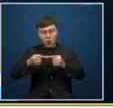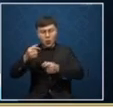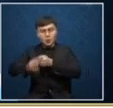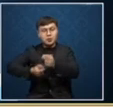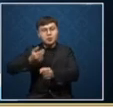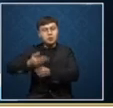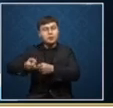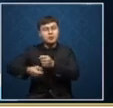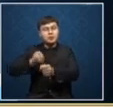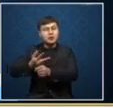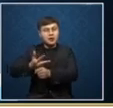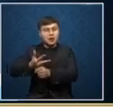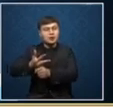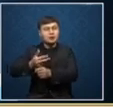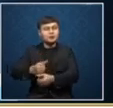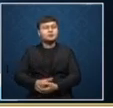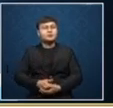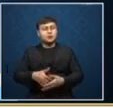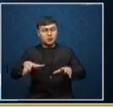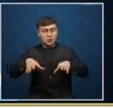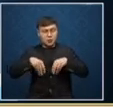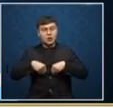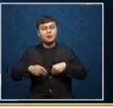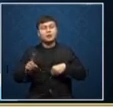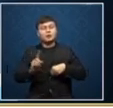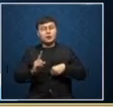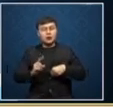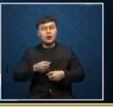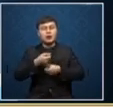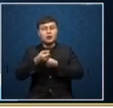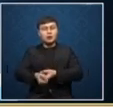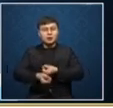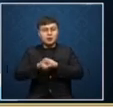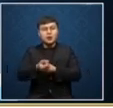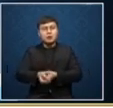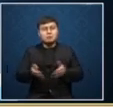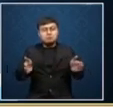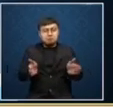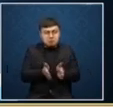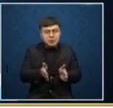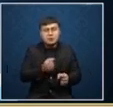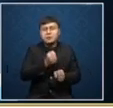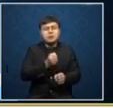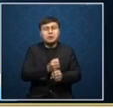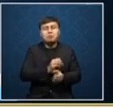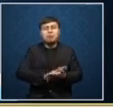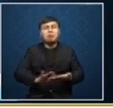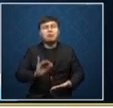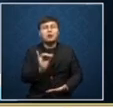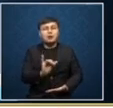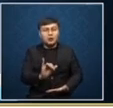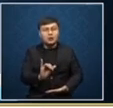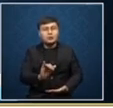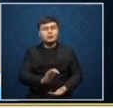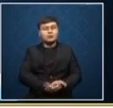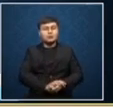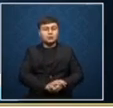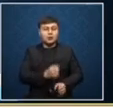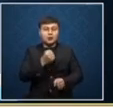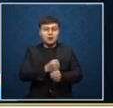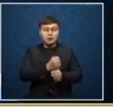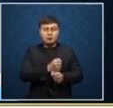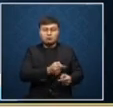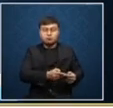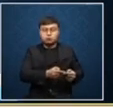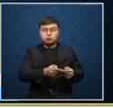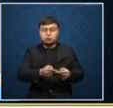ที่เราต้องยอมรับนะครับท่านประธานครับว่าภาคเกษตรปีเดียวหรือกิจกรรมในช่วงระยะสั้นนี่ไม่สามารถดำเนินการได้แล้วเสร็จได้ทันทีเพราะการดำเนินการต่อเนื่อง